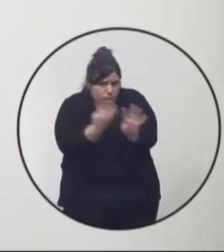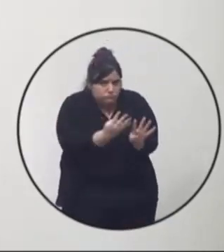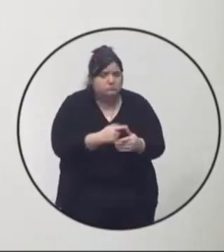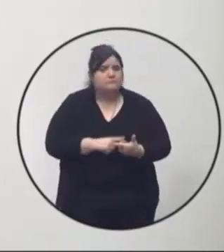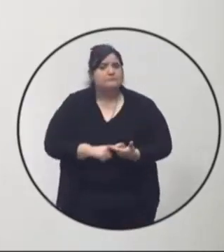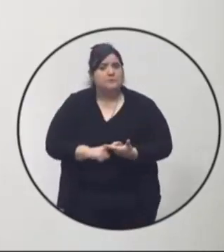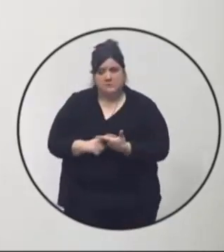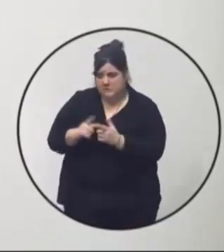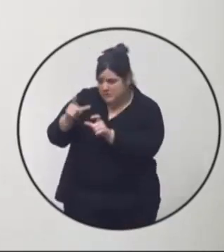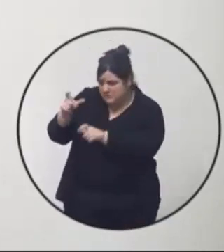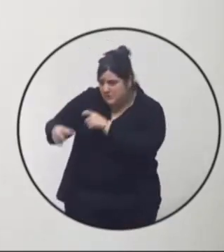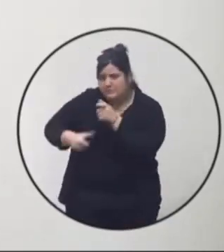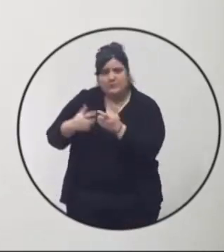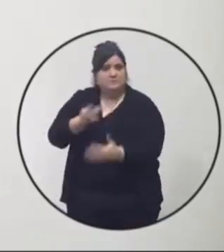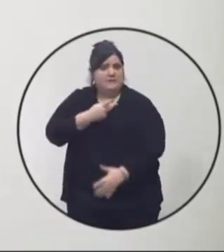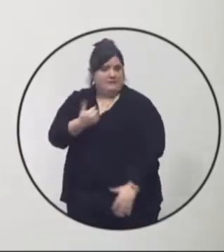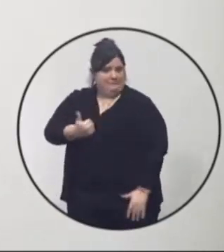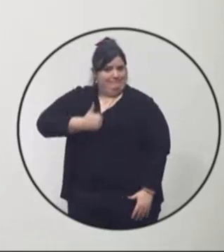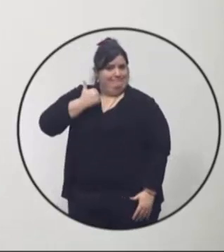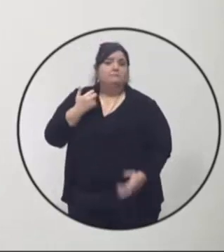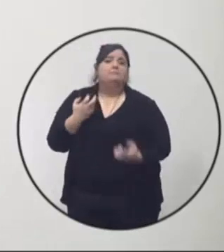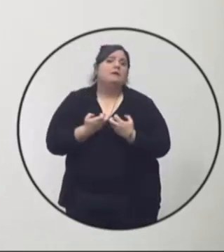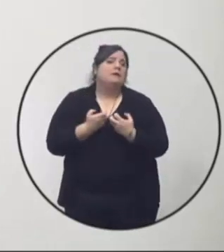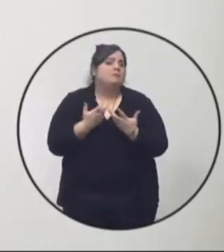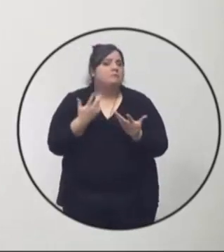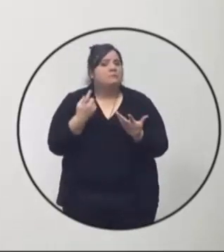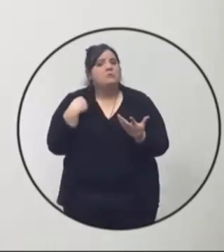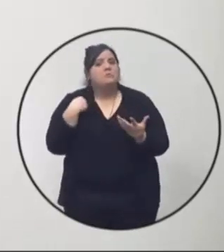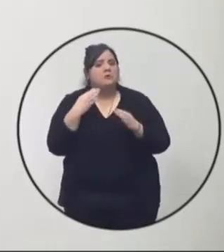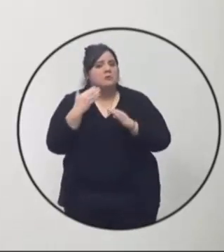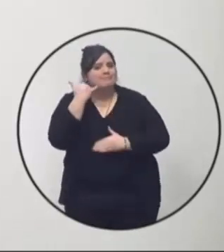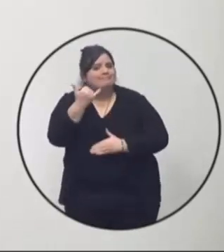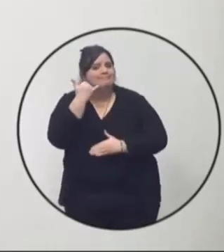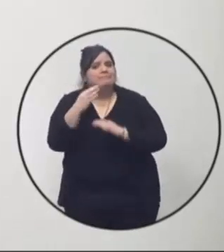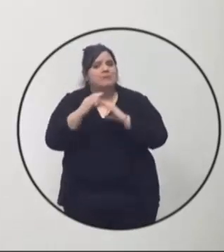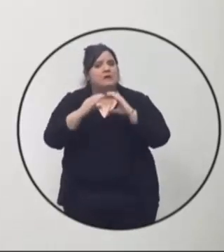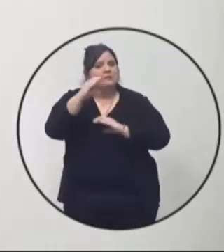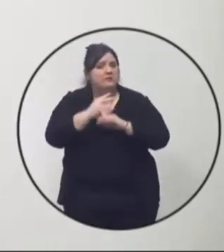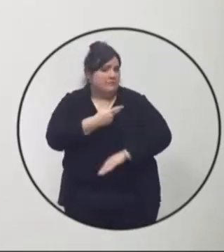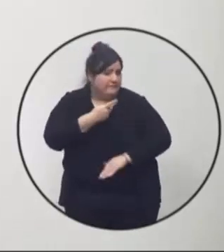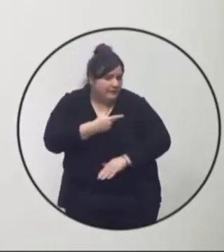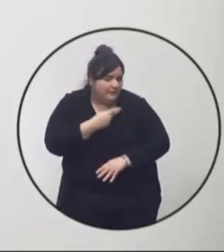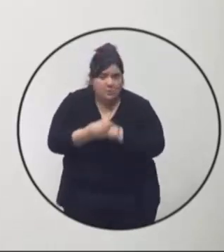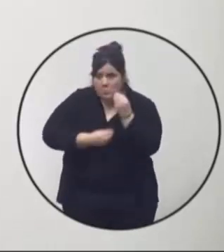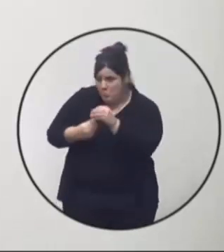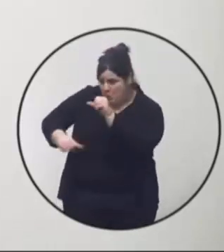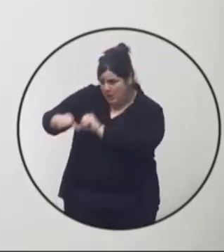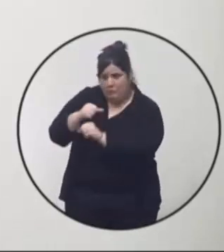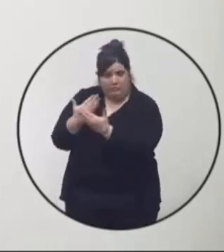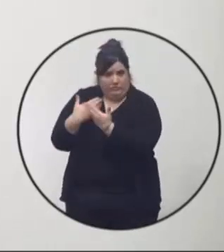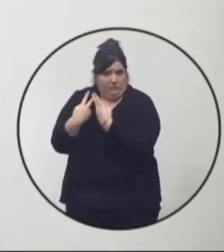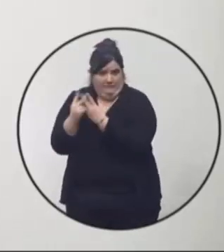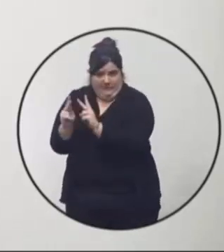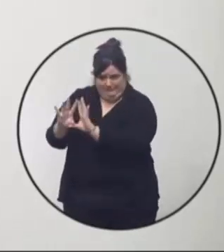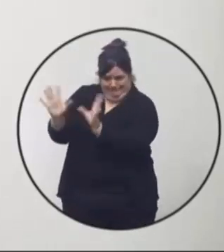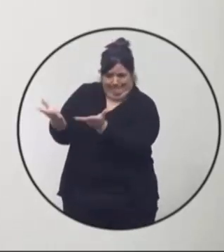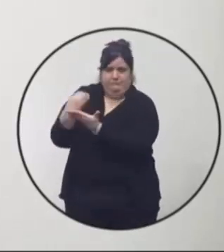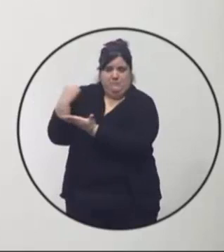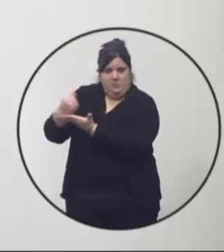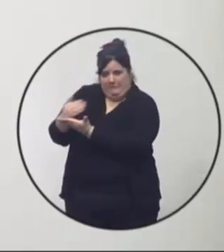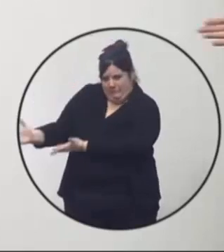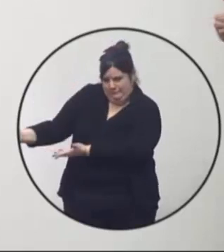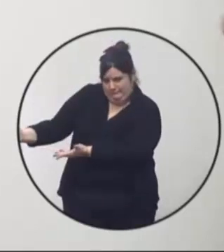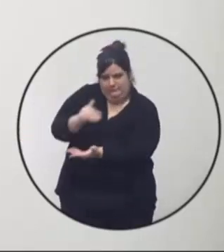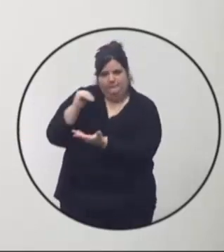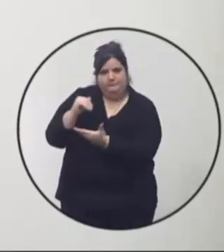trois cent mille personnes par jour et oui en fait je dis parce qu'on n'a pas de stock tout simplement parce qu'il ya déjà du